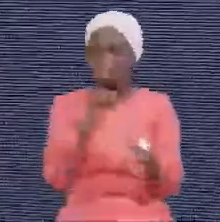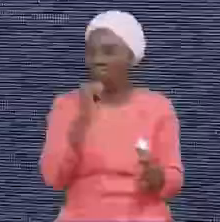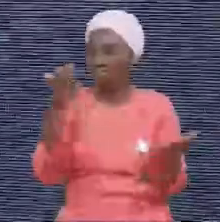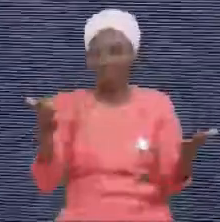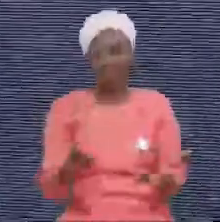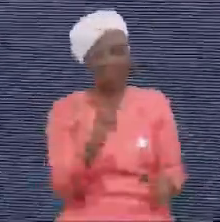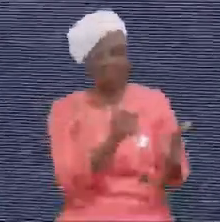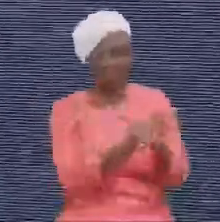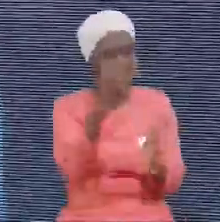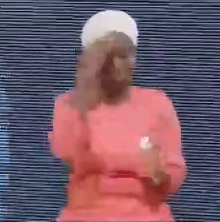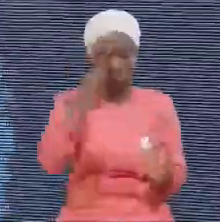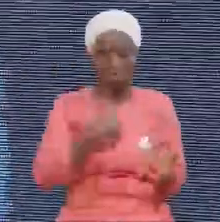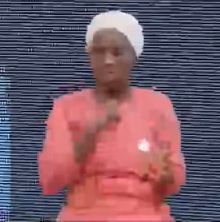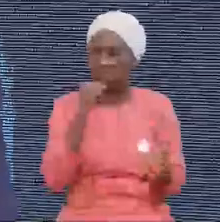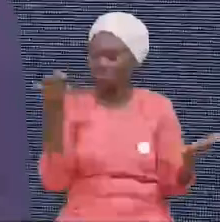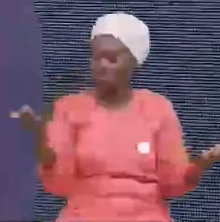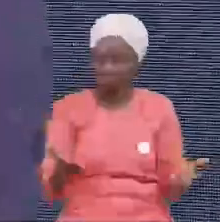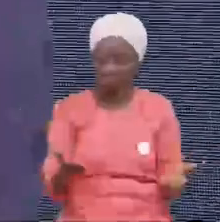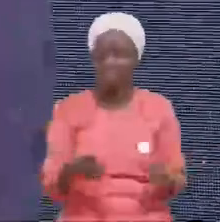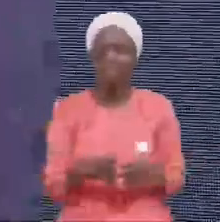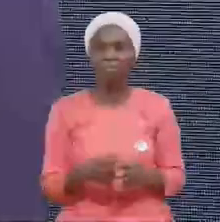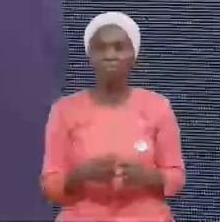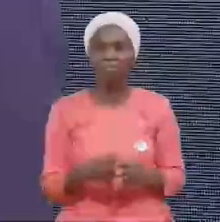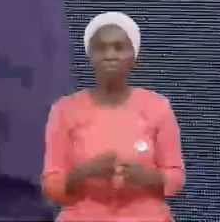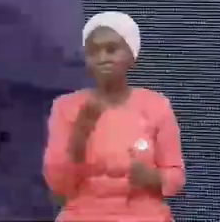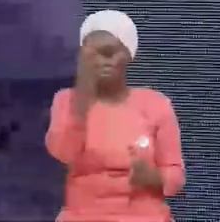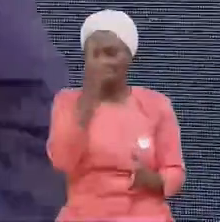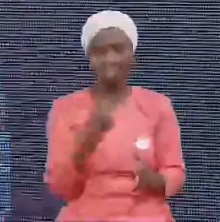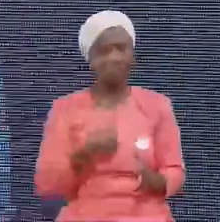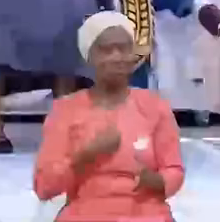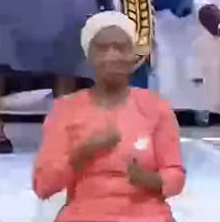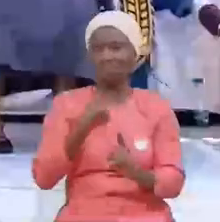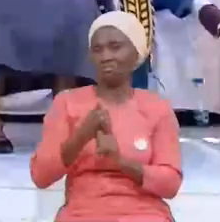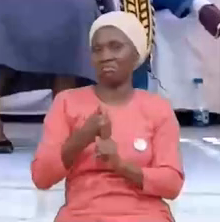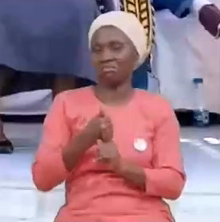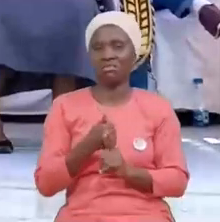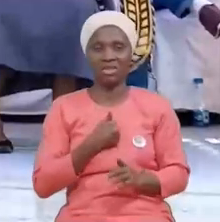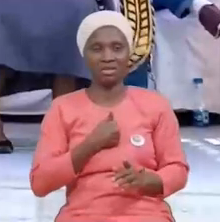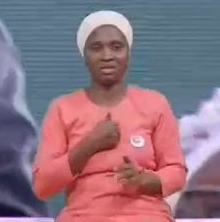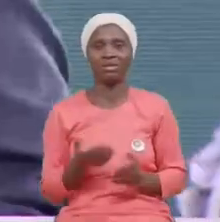Ceux qui me connaissent ne sont pas ici. Ah, je suis tout seul.